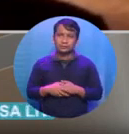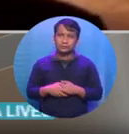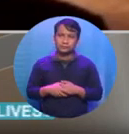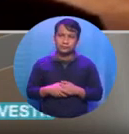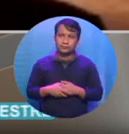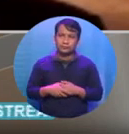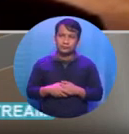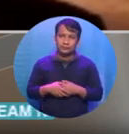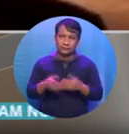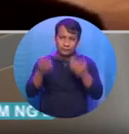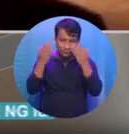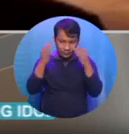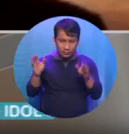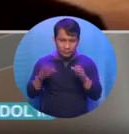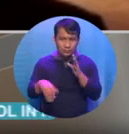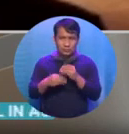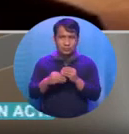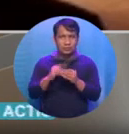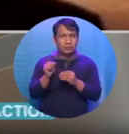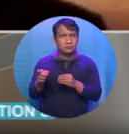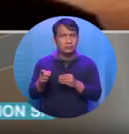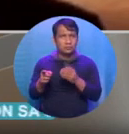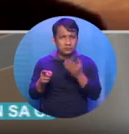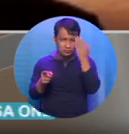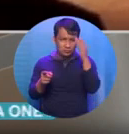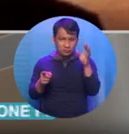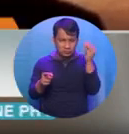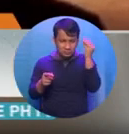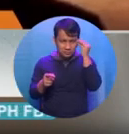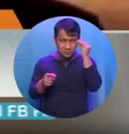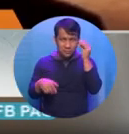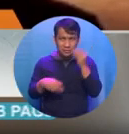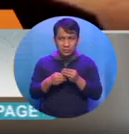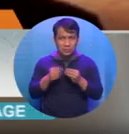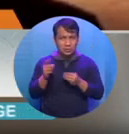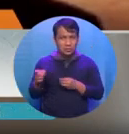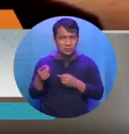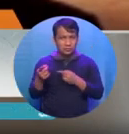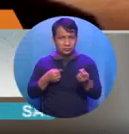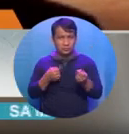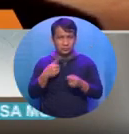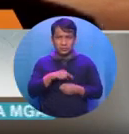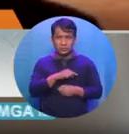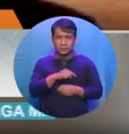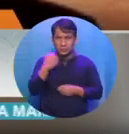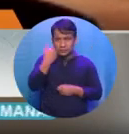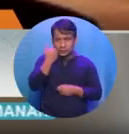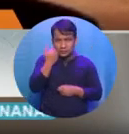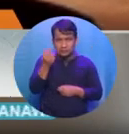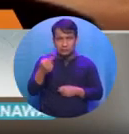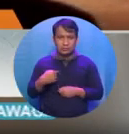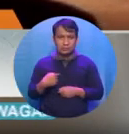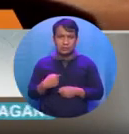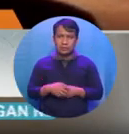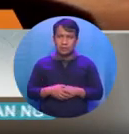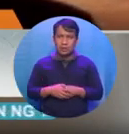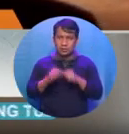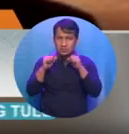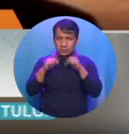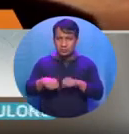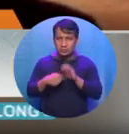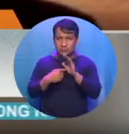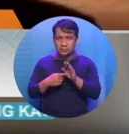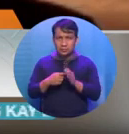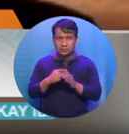Ewan ko po sa kanya, ano po yung pumasok po sa ulo niya ay ginawa na pong kahihiyan po. Pwede naman po